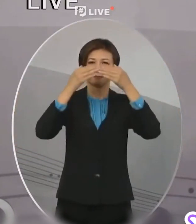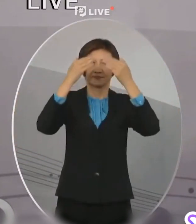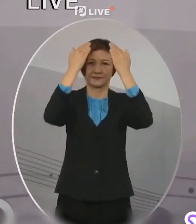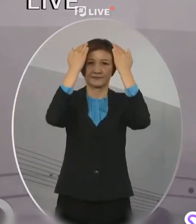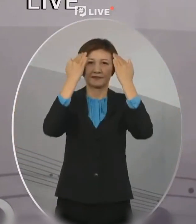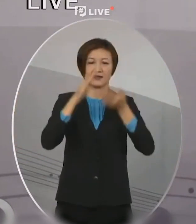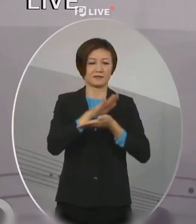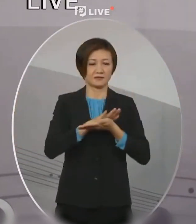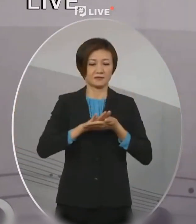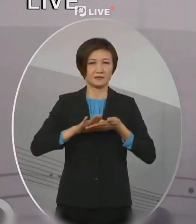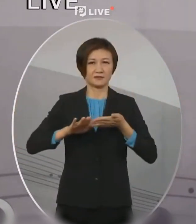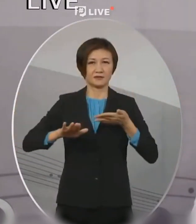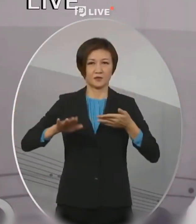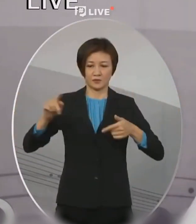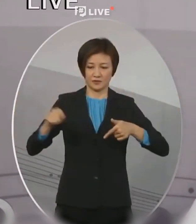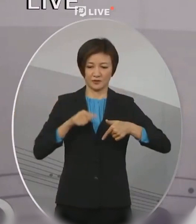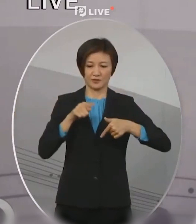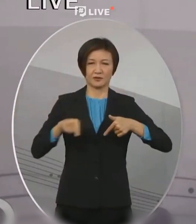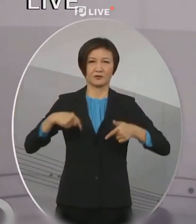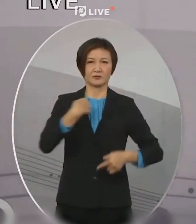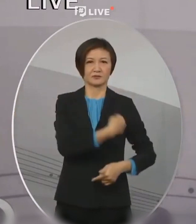净化身体，